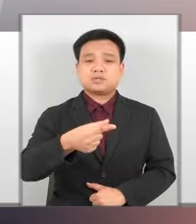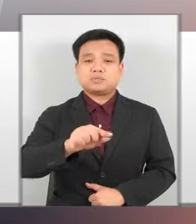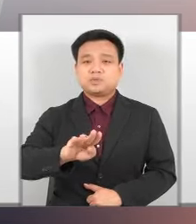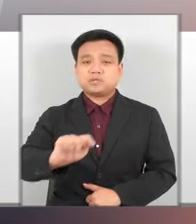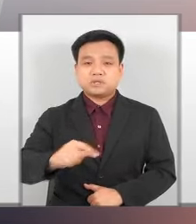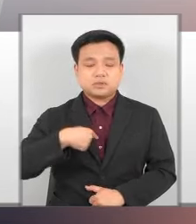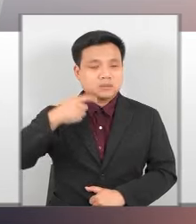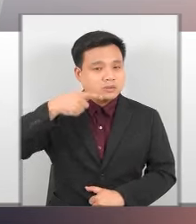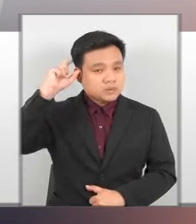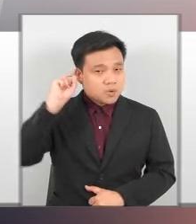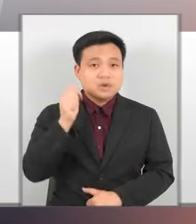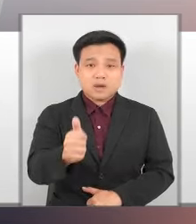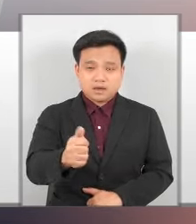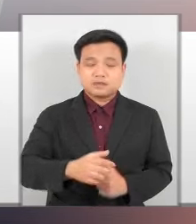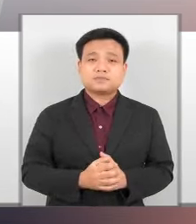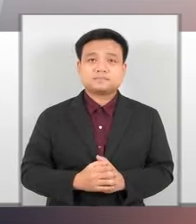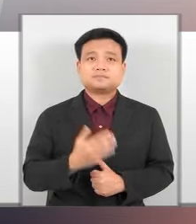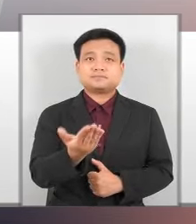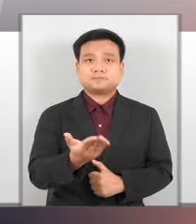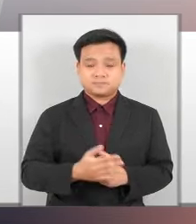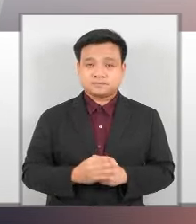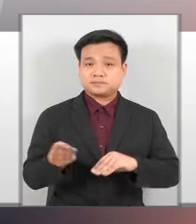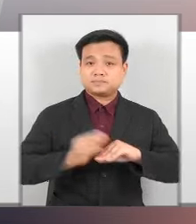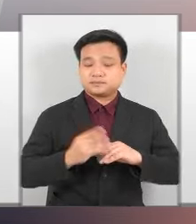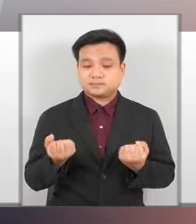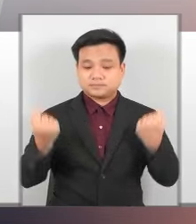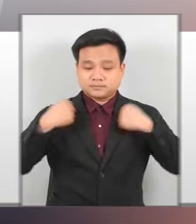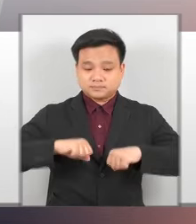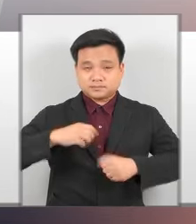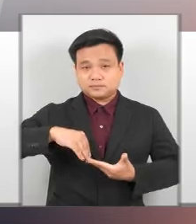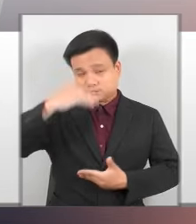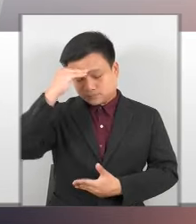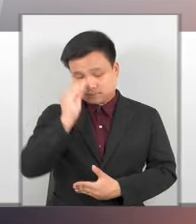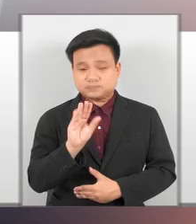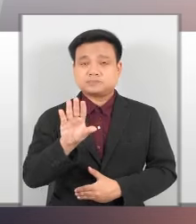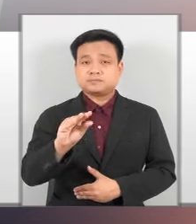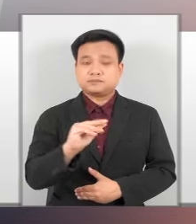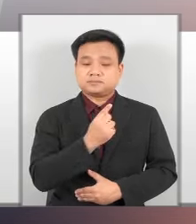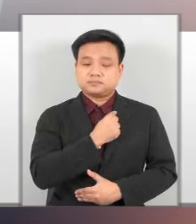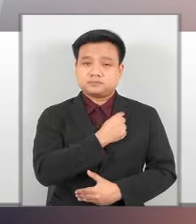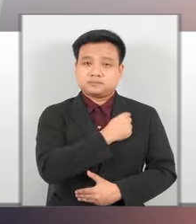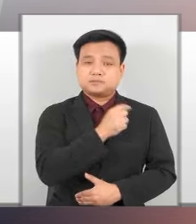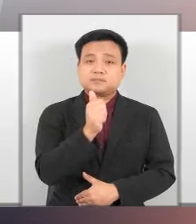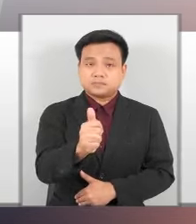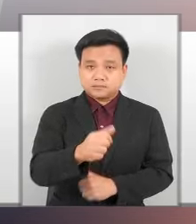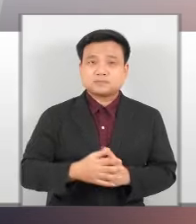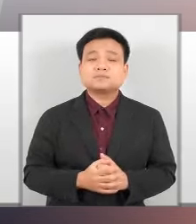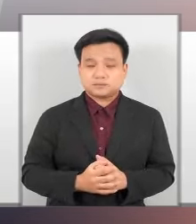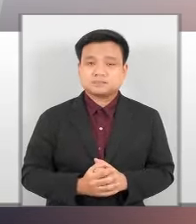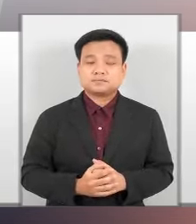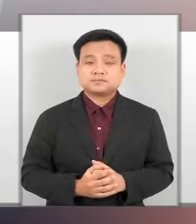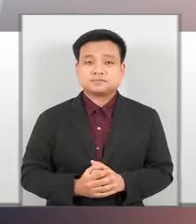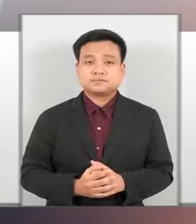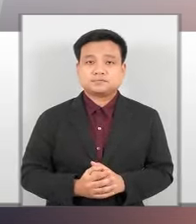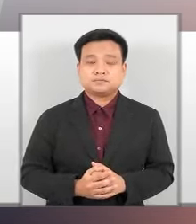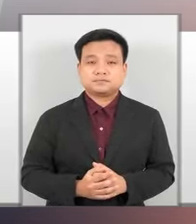นั้นแล้วที่เสื้อนักเรียนเนี่ยก็จะปากดาวสีแดงบนอักษรตัวย่อวแหวนนะเพราะว่าอักษรย่อของโรงเรียนก็คือบ